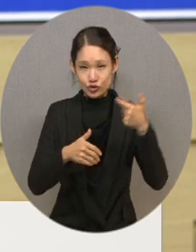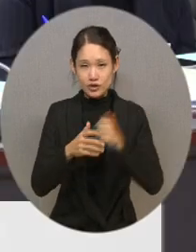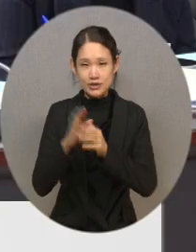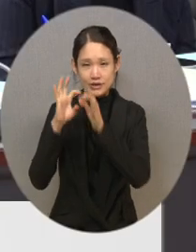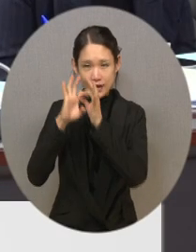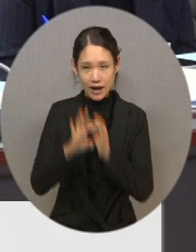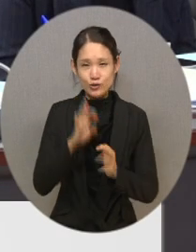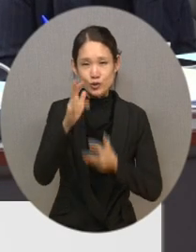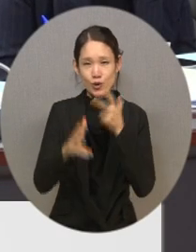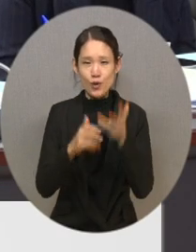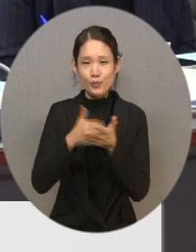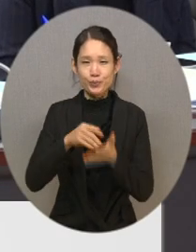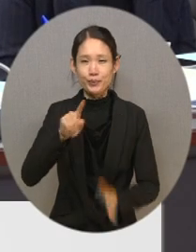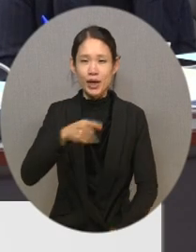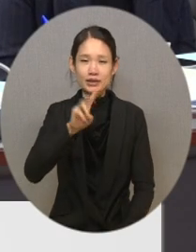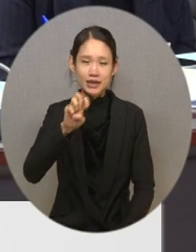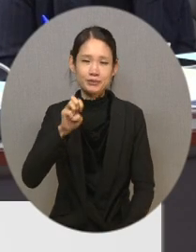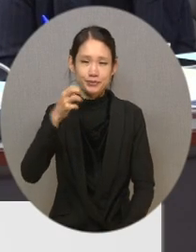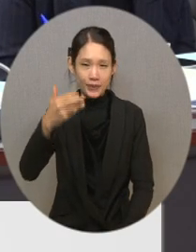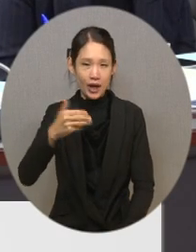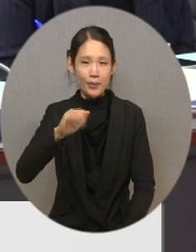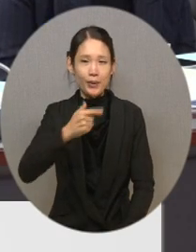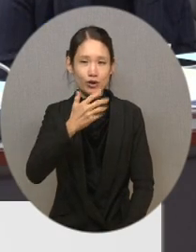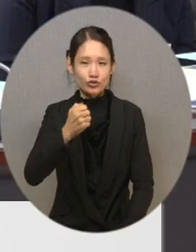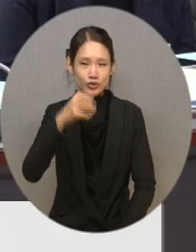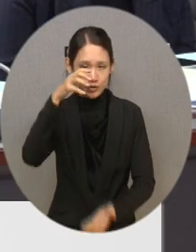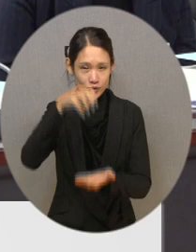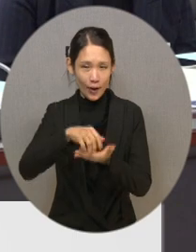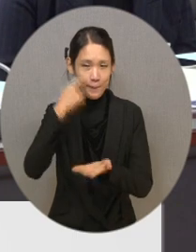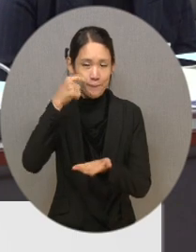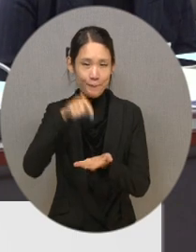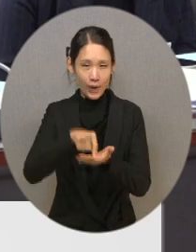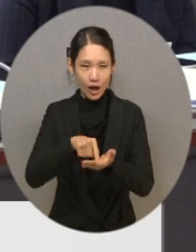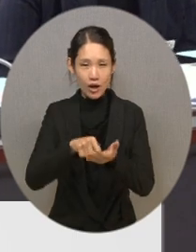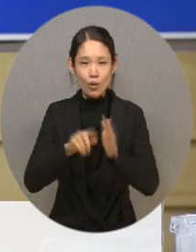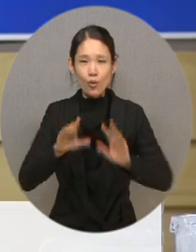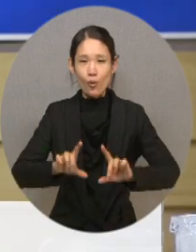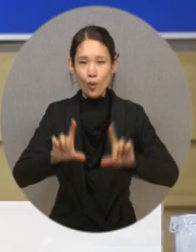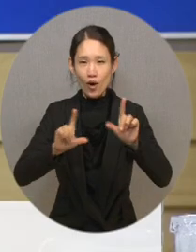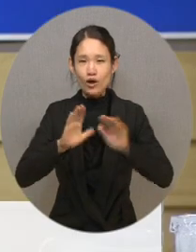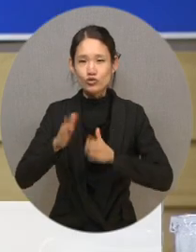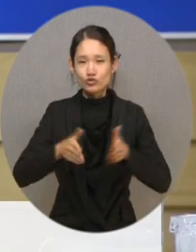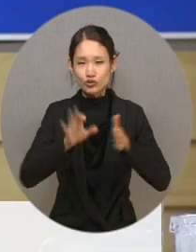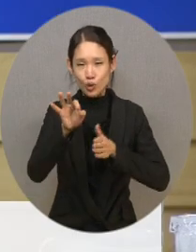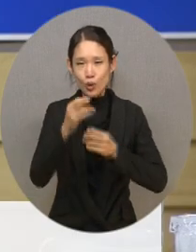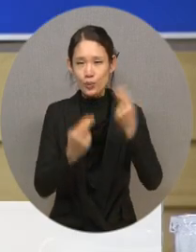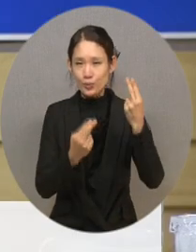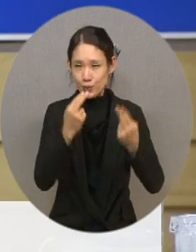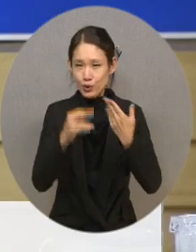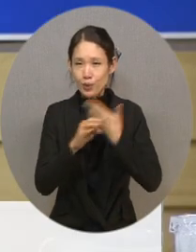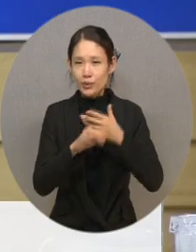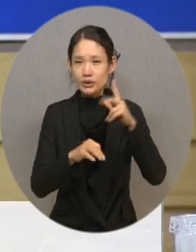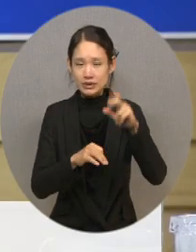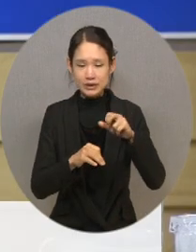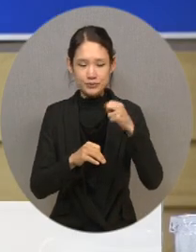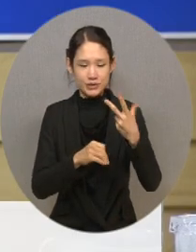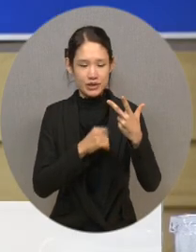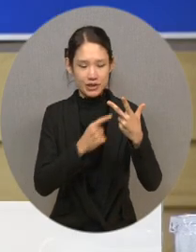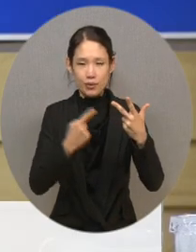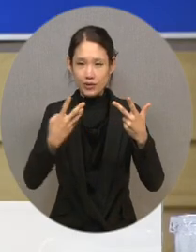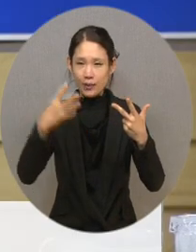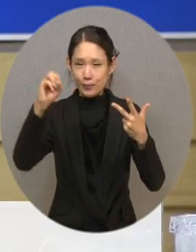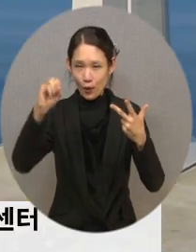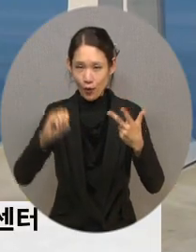등 198건의 사업을 발굴했으며 이는 올해 국도비 건의액에 비해 27.4%가 증가한 규모라고